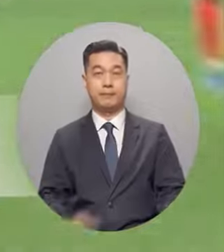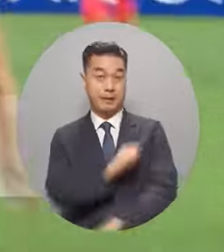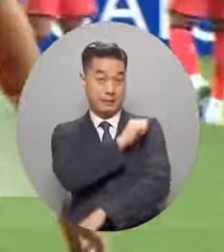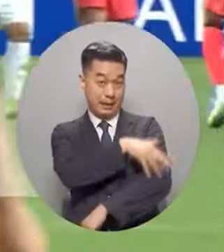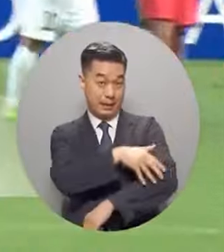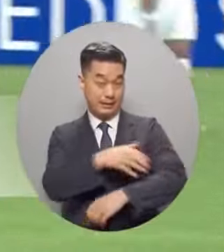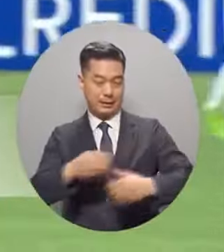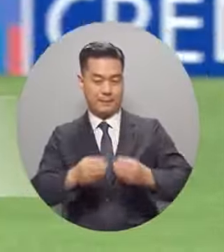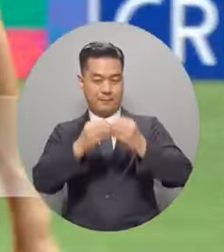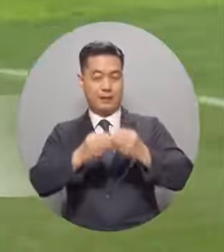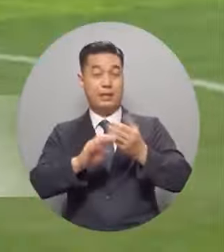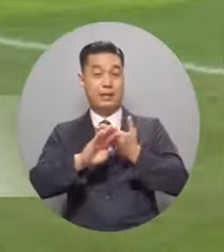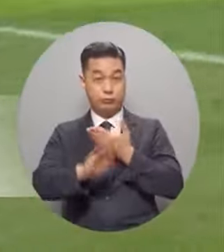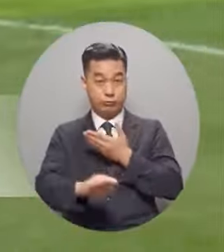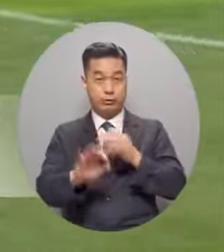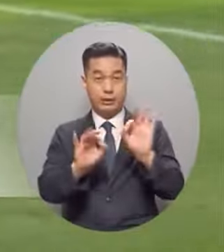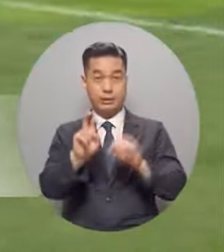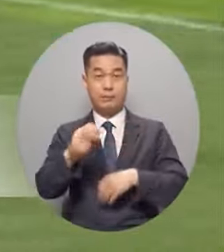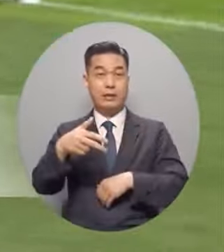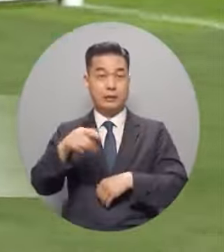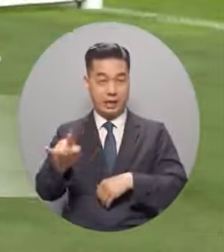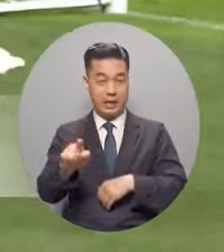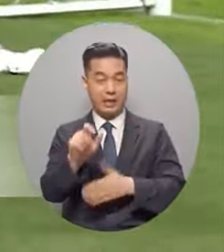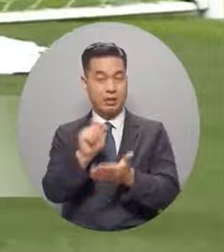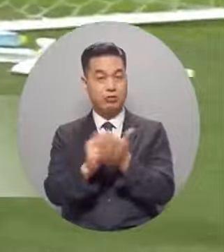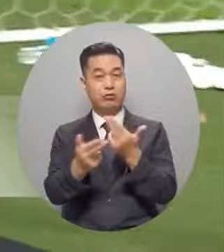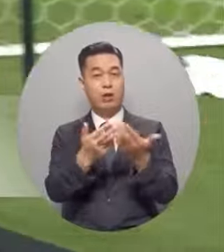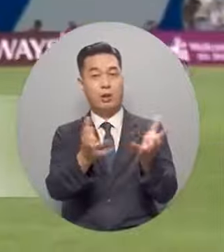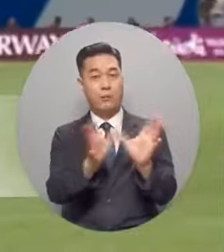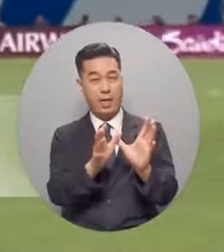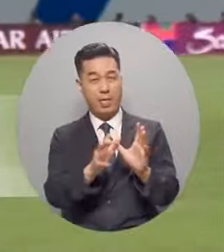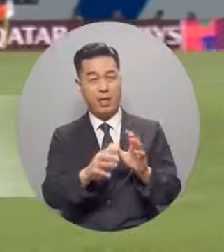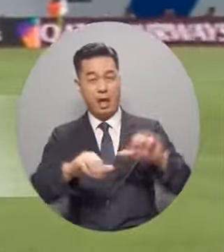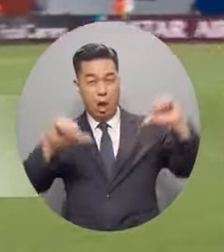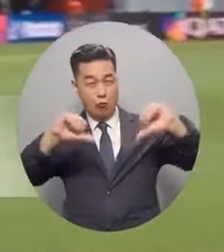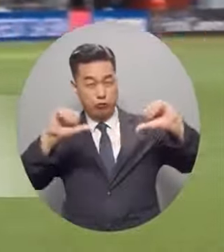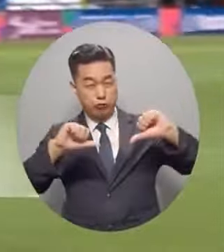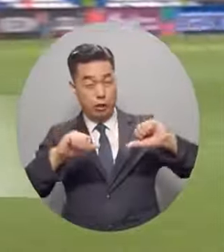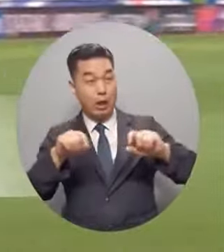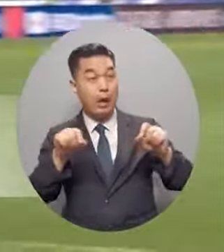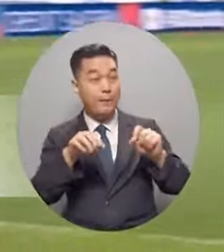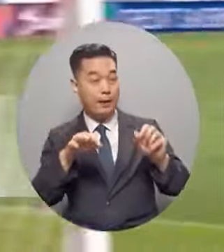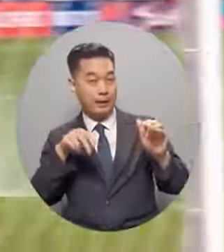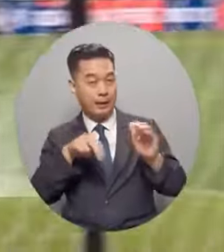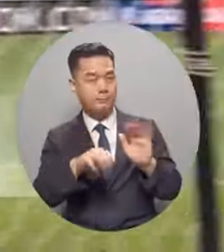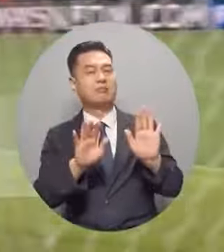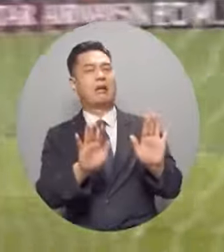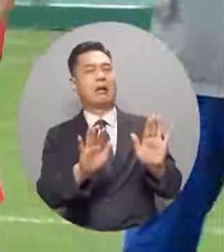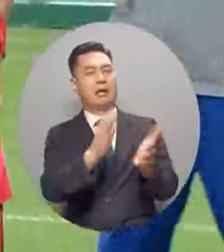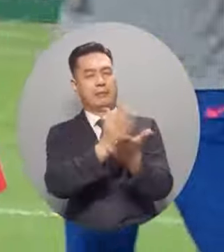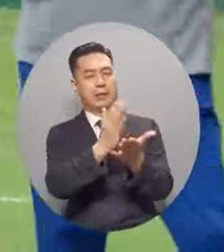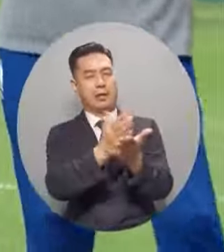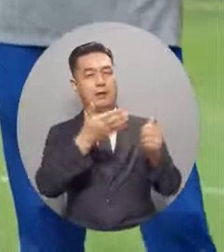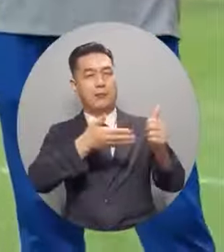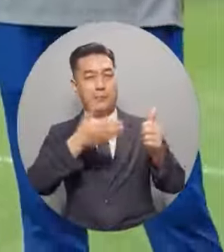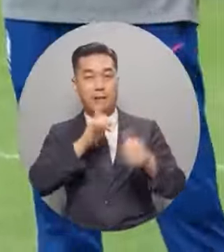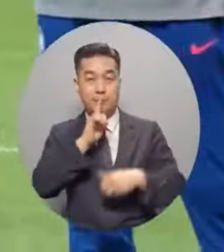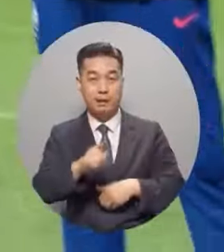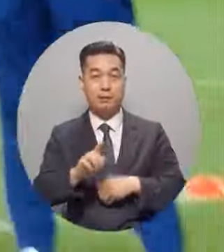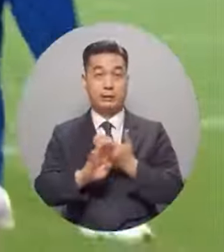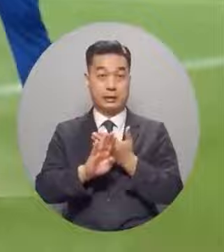팔레스타인과 비긴 뒤 김민재는 축구협회를 향해 야유를 퍼붓던 팬들 앞으로 걸어가 자제를 요청했습니다.